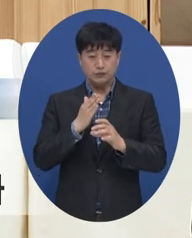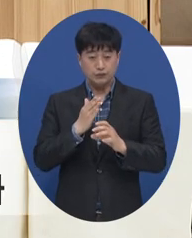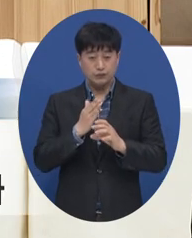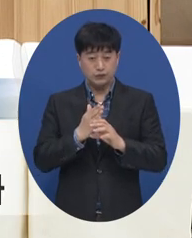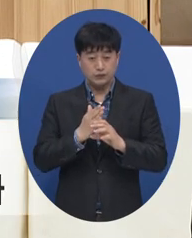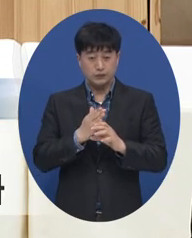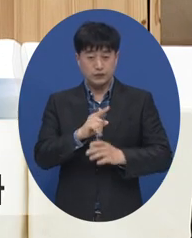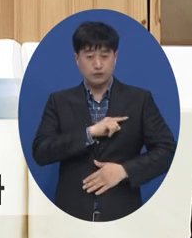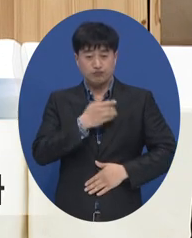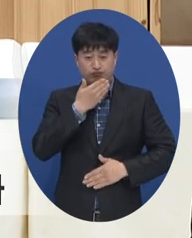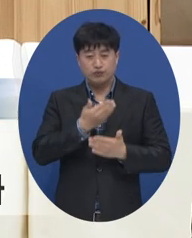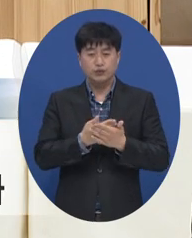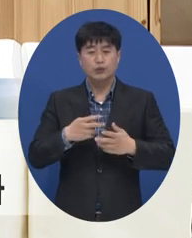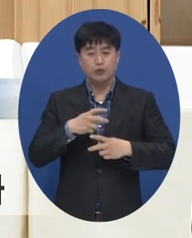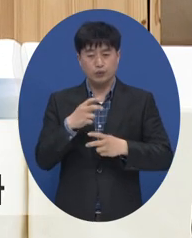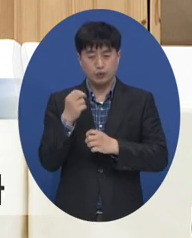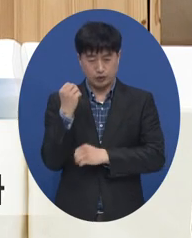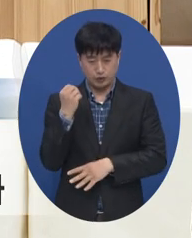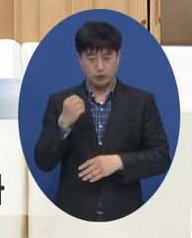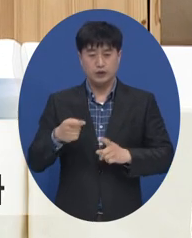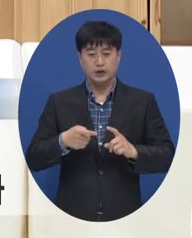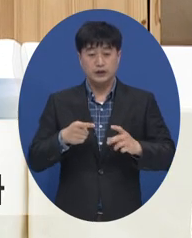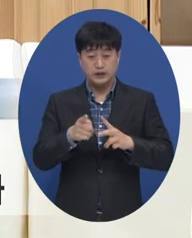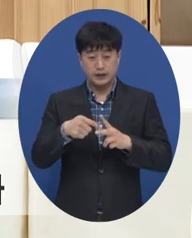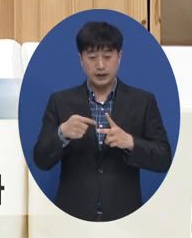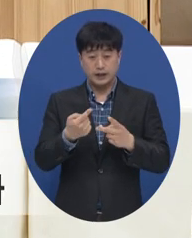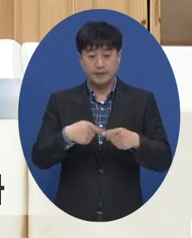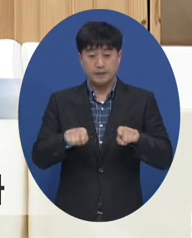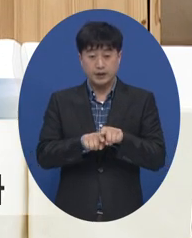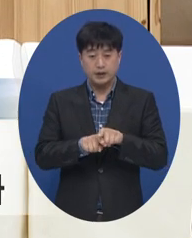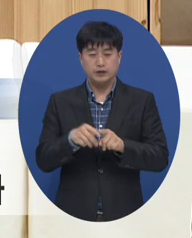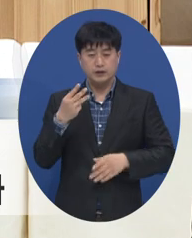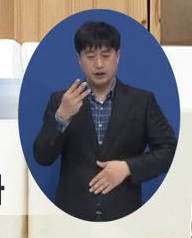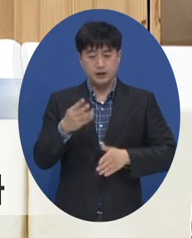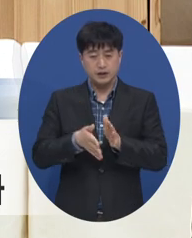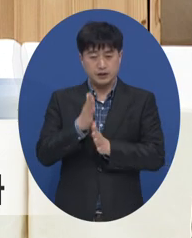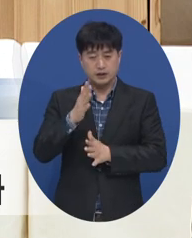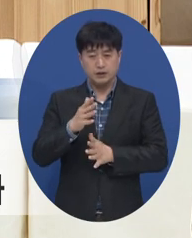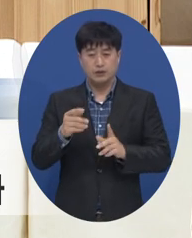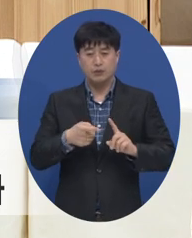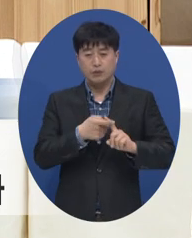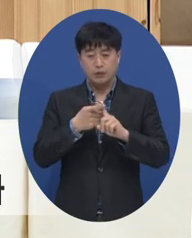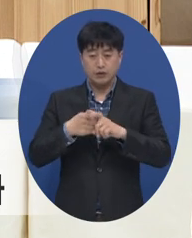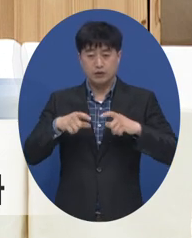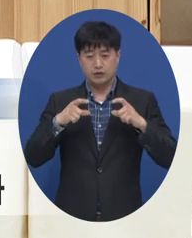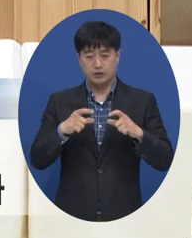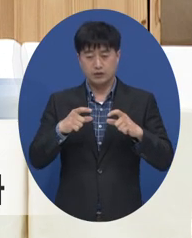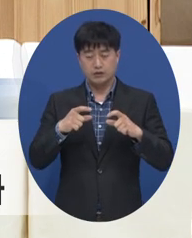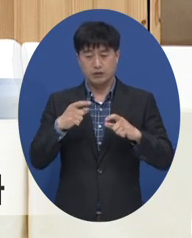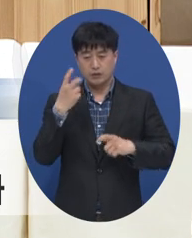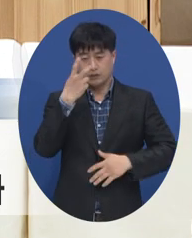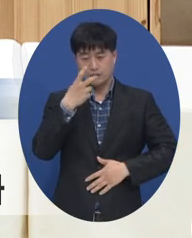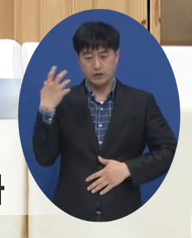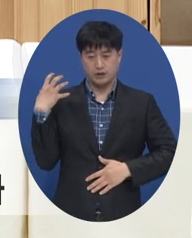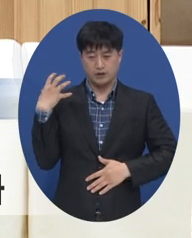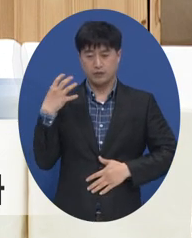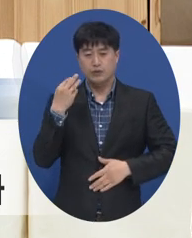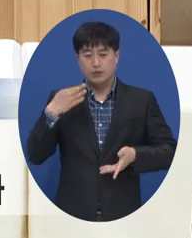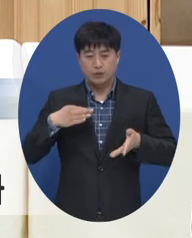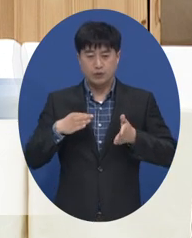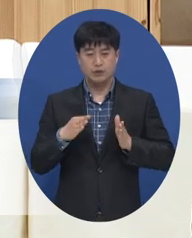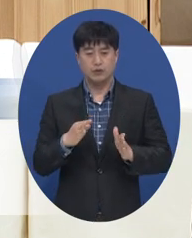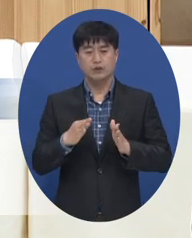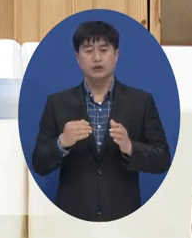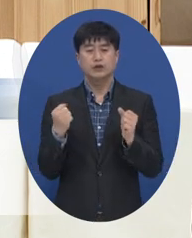중요한 건 역시 교통 인프라이고 이해관계를 같이 한 3개시 그리고 그 관할 구역을 가지고 있는